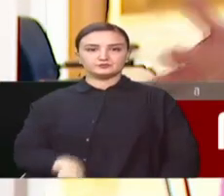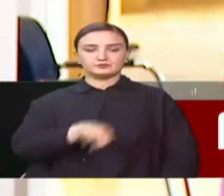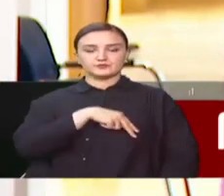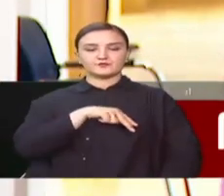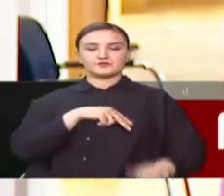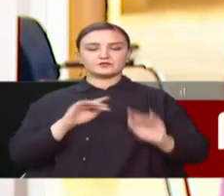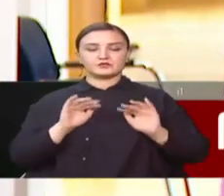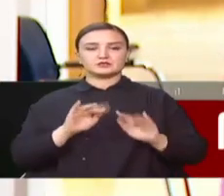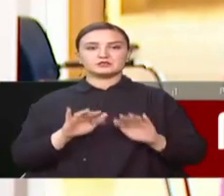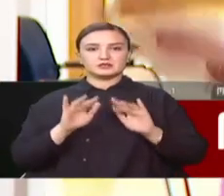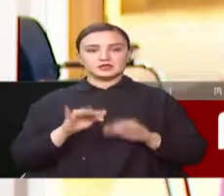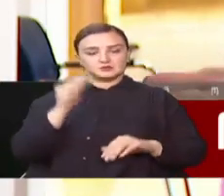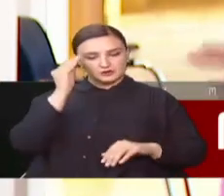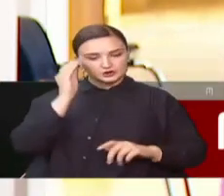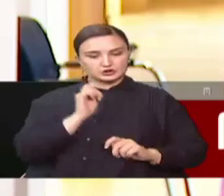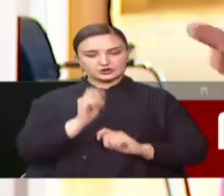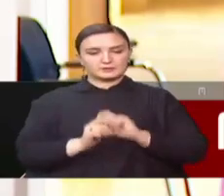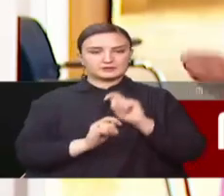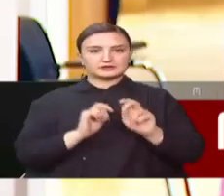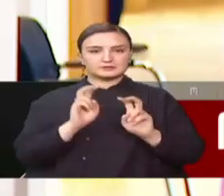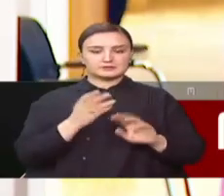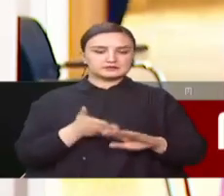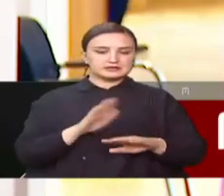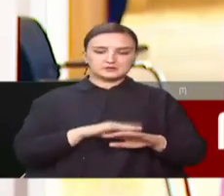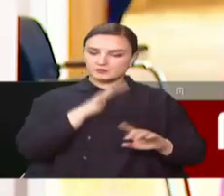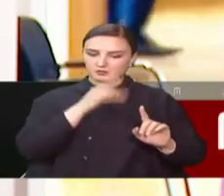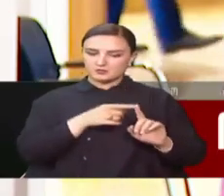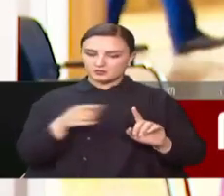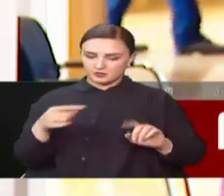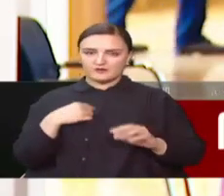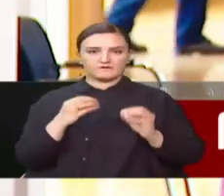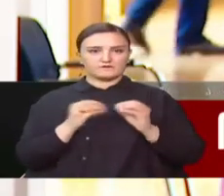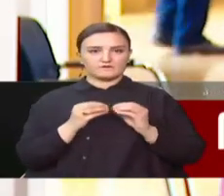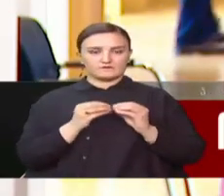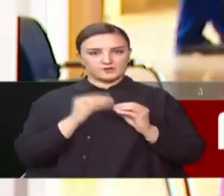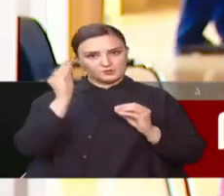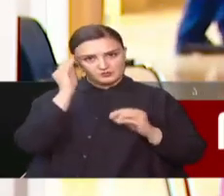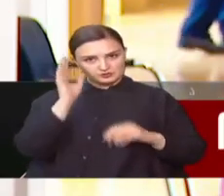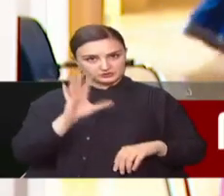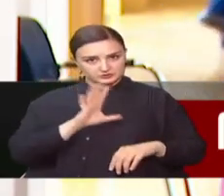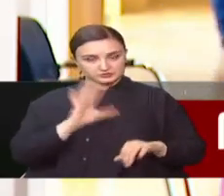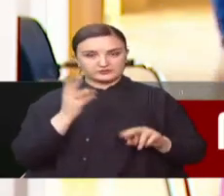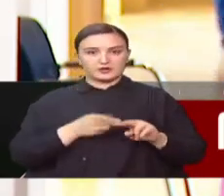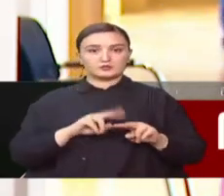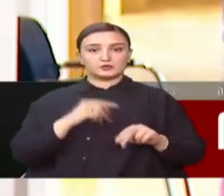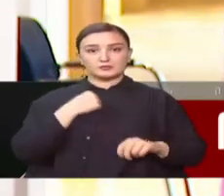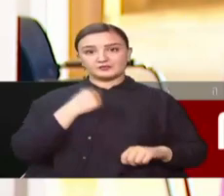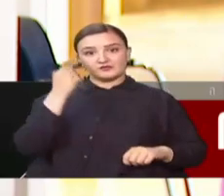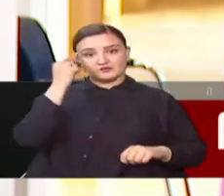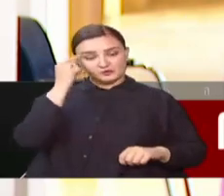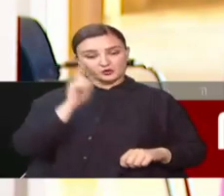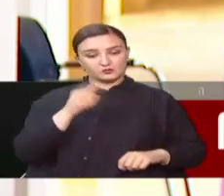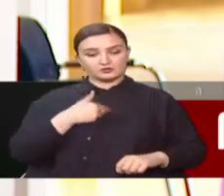საპარლამენტო საქმიანობის შეფასებისას, აი ძიმე პერიოდი, როდესაც იყო მაშინაც ამ პოზიცია, ეს პოზიცია მეკავა. ამიტომ მე ვფიქრობ, რომ